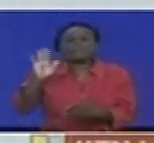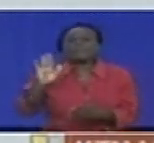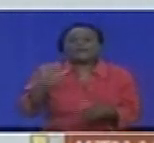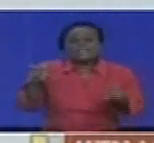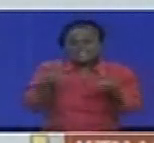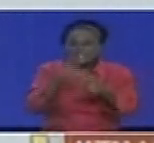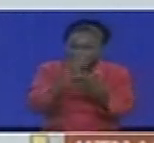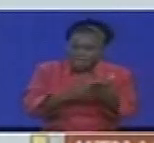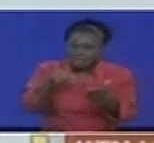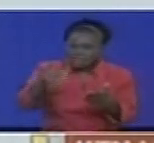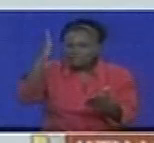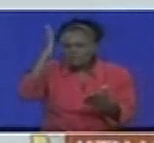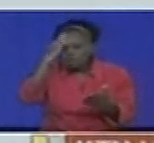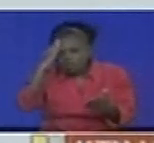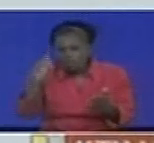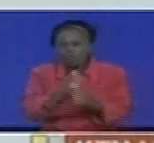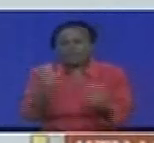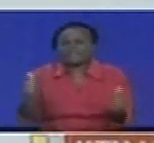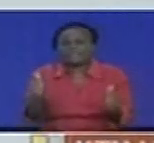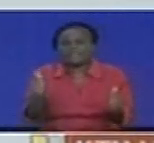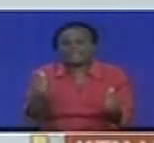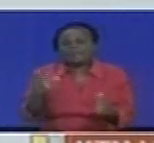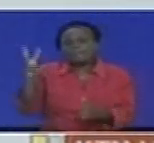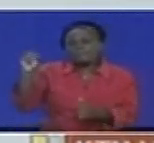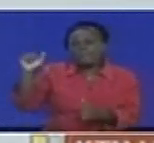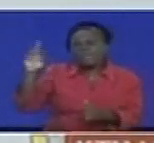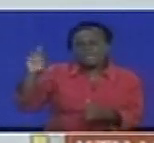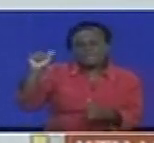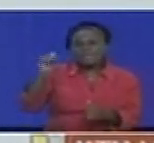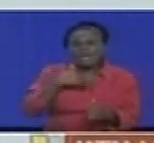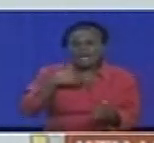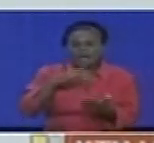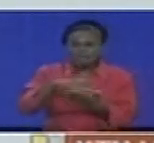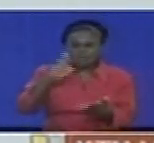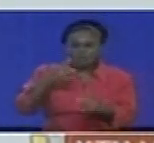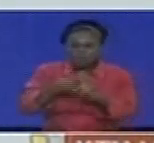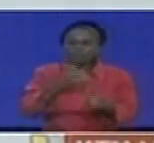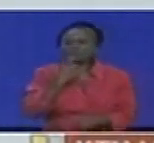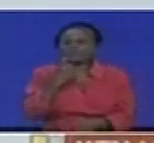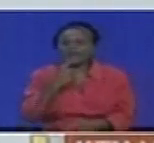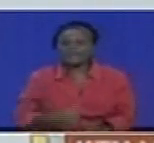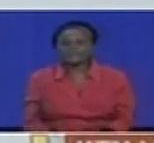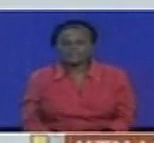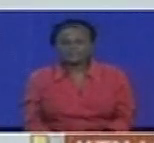wawili anawafahamu walimkimbia. Mary Kilobi na taarifa hiyo kutoka kaunti ya Turkana.